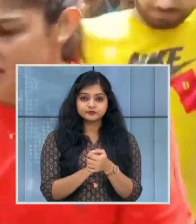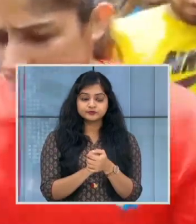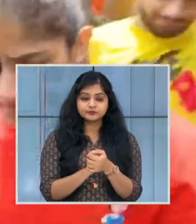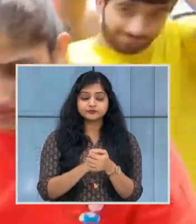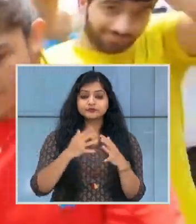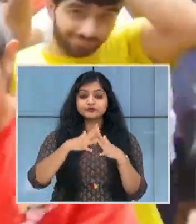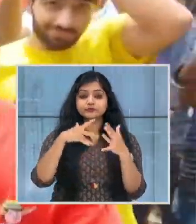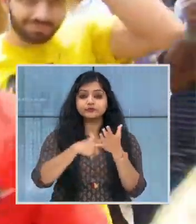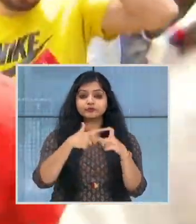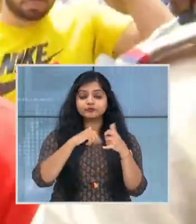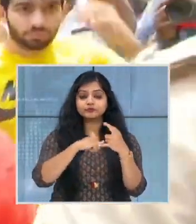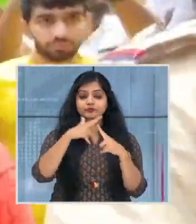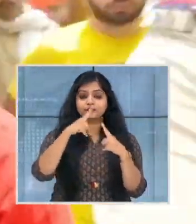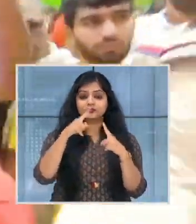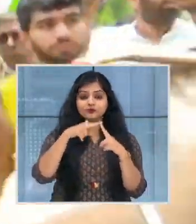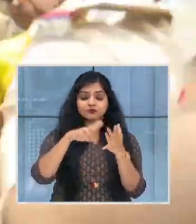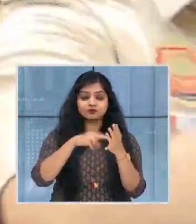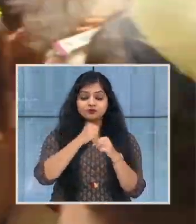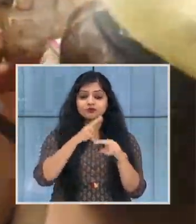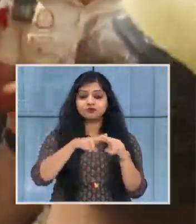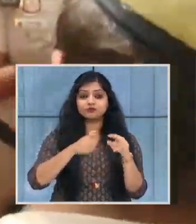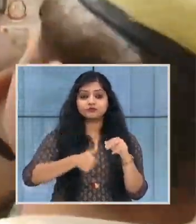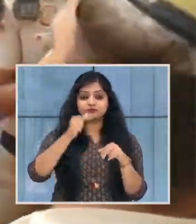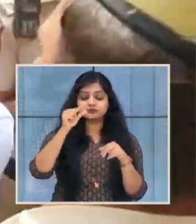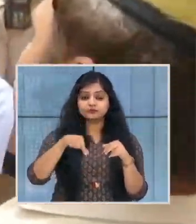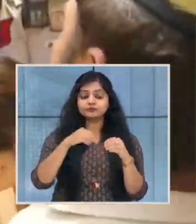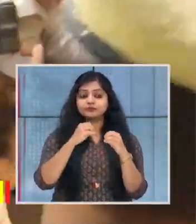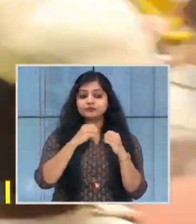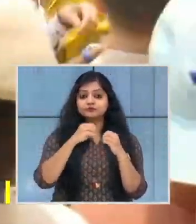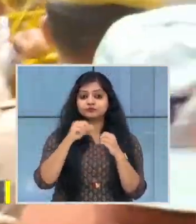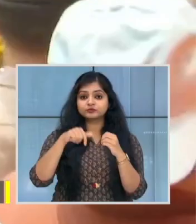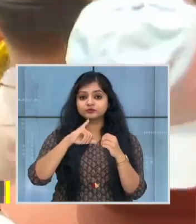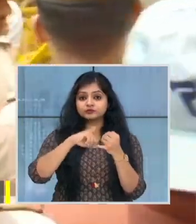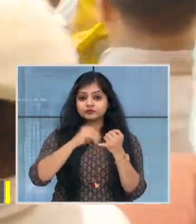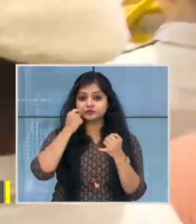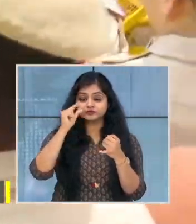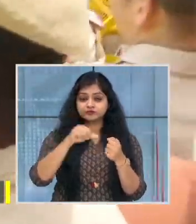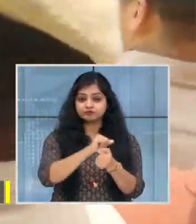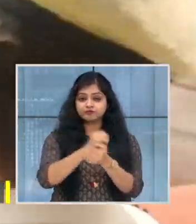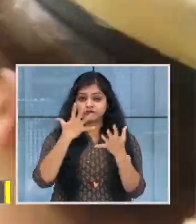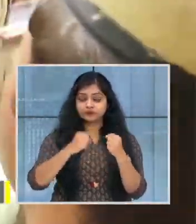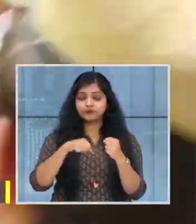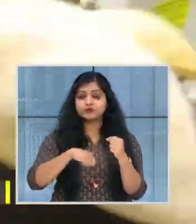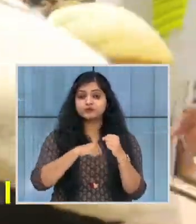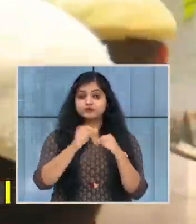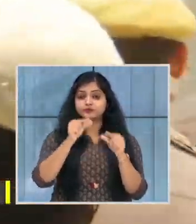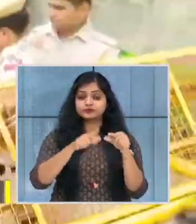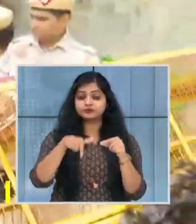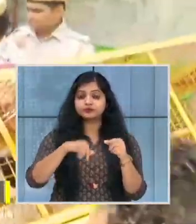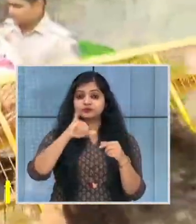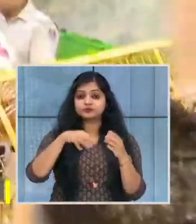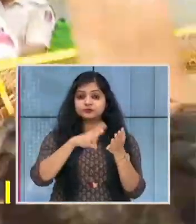റസ്ലിംഗ് ഫെഡറേഷൻ ഓഫ് ഇന്ത്യ അധ്യക്ഷനും BJP MP ബ്രജ്ഭൂഷൺ ശരൺ സിംഗിന്റെ അറസ്റ്റ് ആവശ്യപ്പെട്ടുള്ള സമരത്തിനായി ഗുസ്തി താരങ്ങളെ ജന്തർ